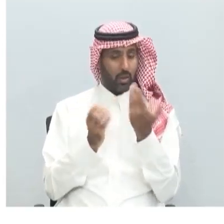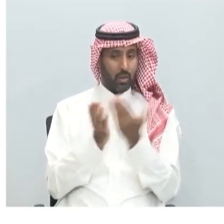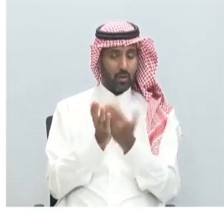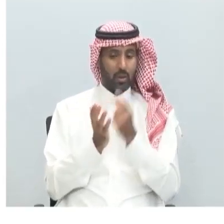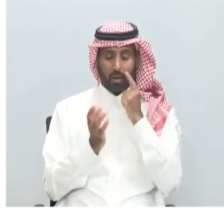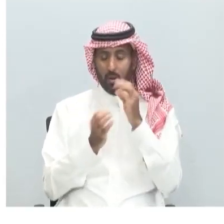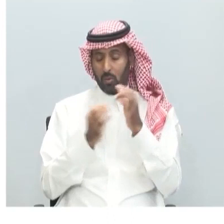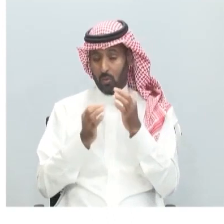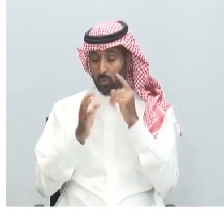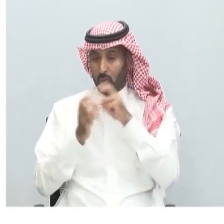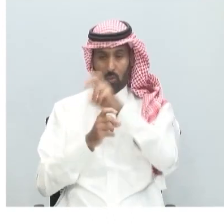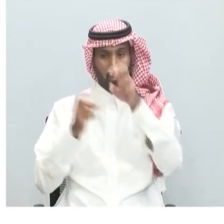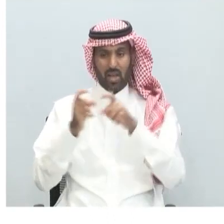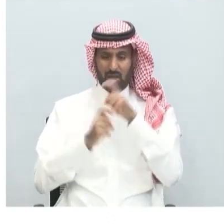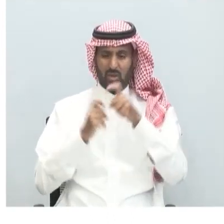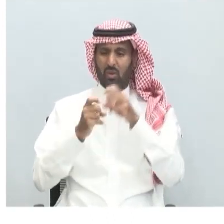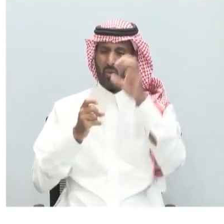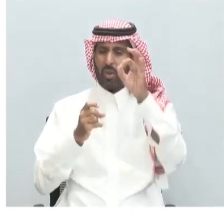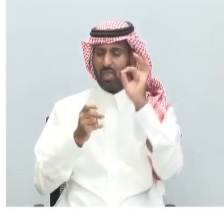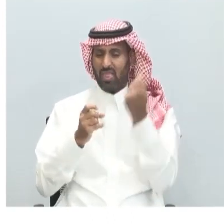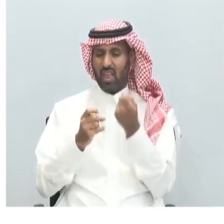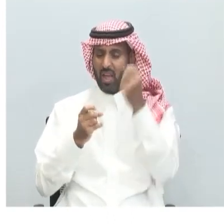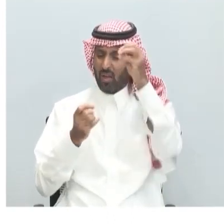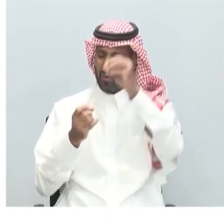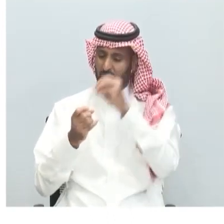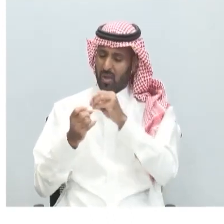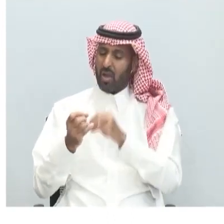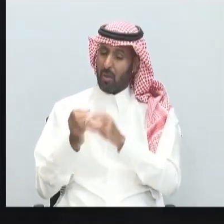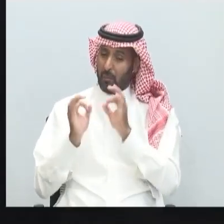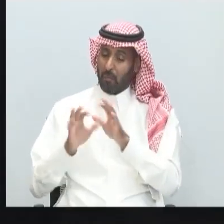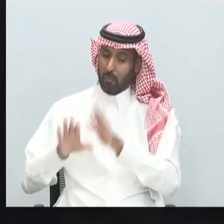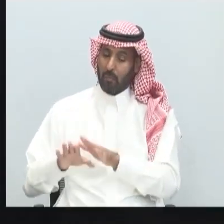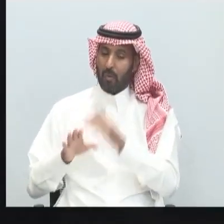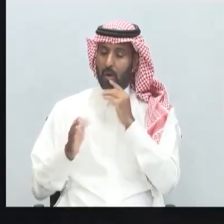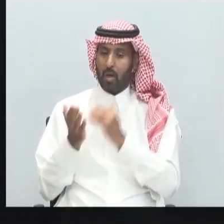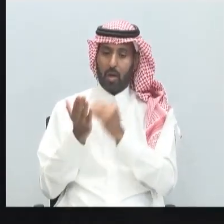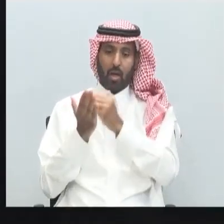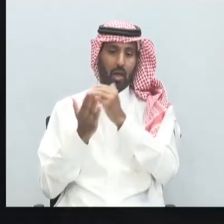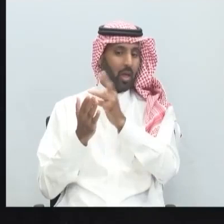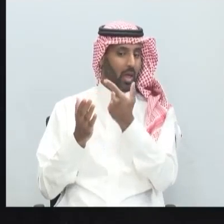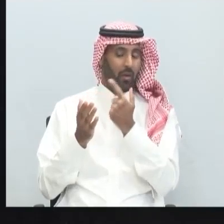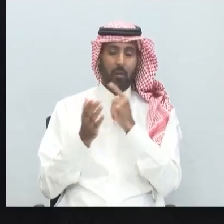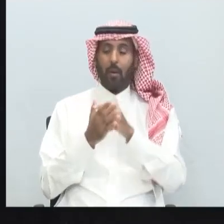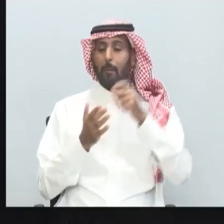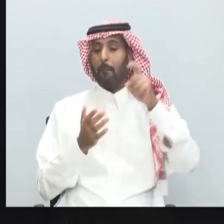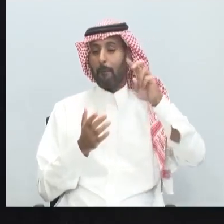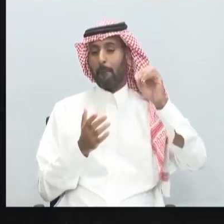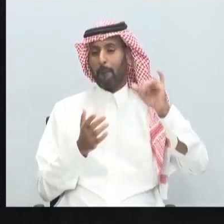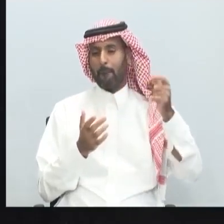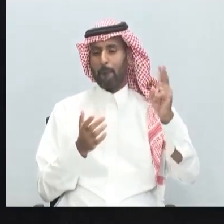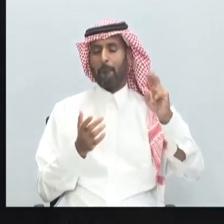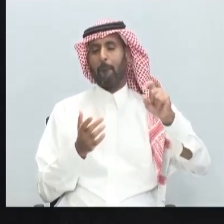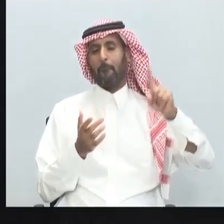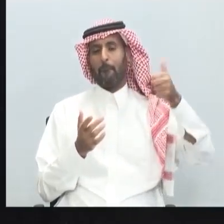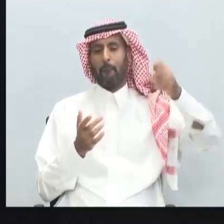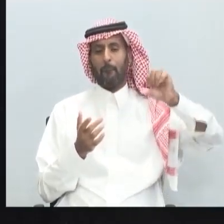المستقره تعلمنا مبادئ الثلاثه والقواعد الثلاثه التي تتحكم بالترتيب الالكترونات مبداه ومبدا باولى وقاعده